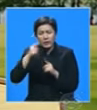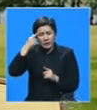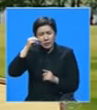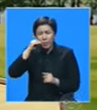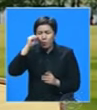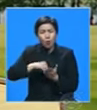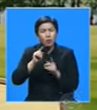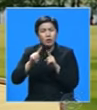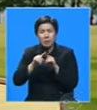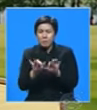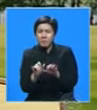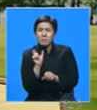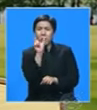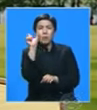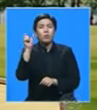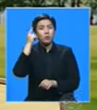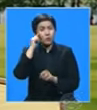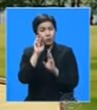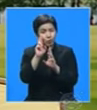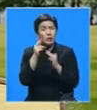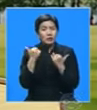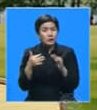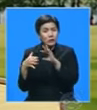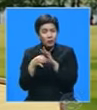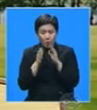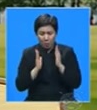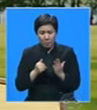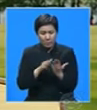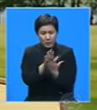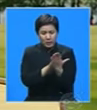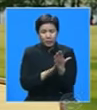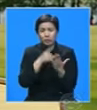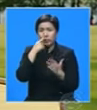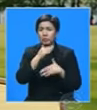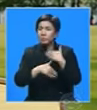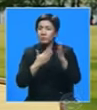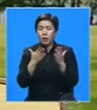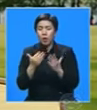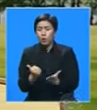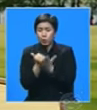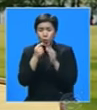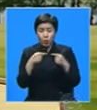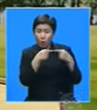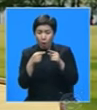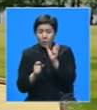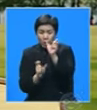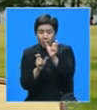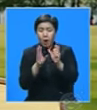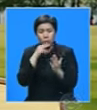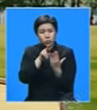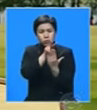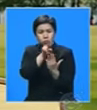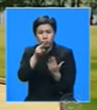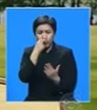อกันทํานองเนี้ยนะครับบ้านเมืองก็ไม่น่าจะดีนะเพราะฉะนั้นก็อย่าไปช่วยกันโพสต์ต่อไปเลยนะครับท่านอ่านดูท่านก็น่าจะ